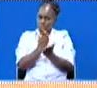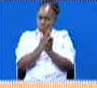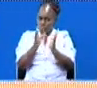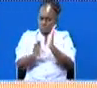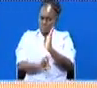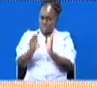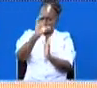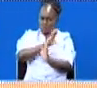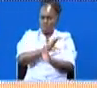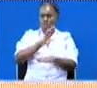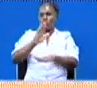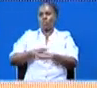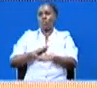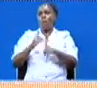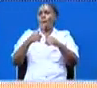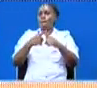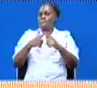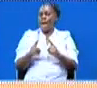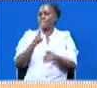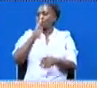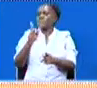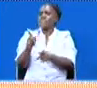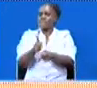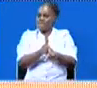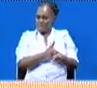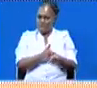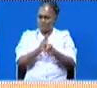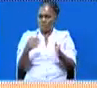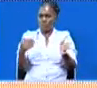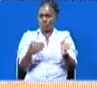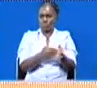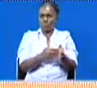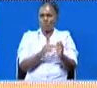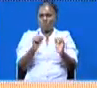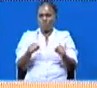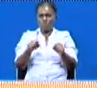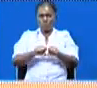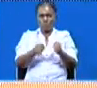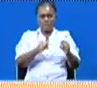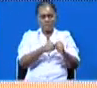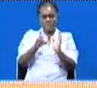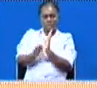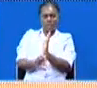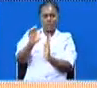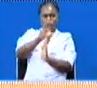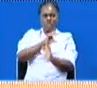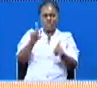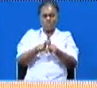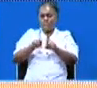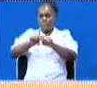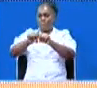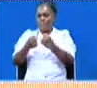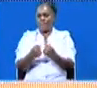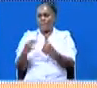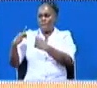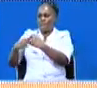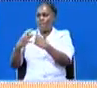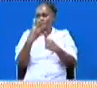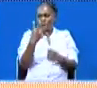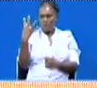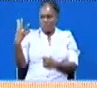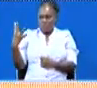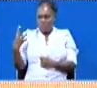mpya unastahili, ni lazima tahadhari ichukuliwe ili kuzuia uwezekano wa kuvuruga mfumo huo jinsi ilivyofanyika na ule wa